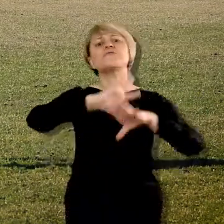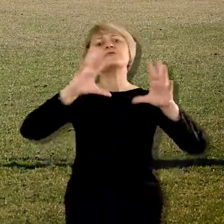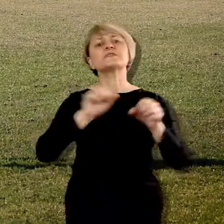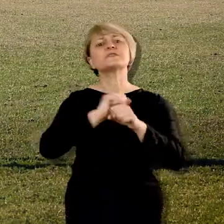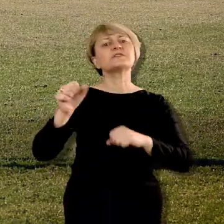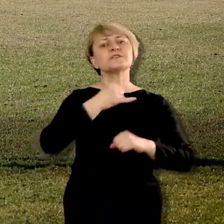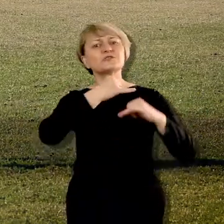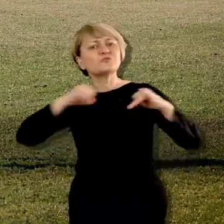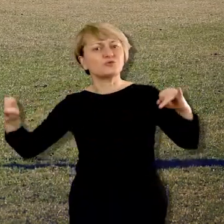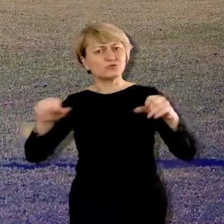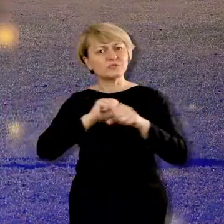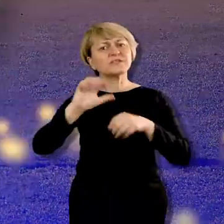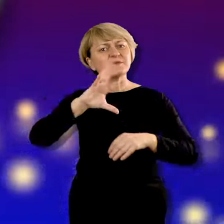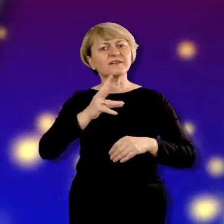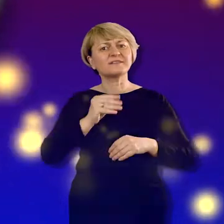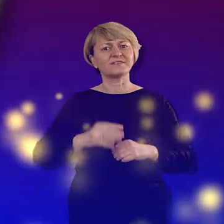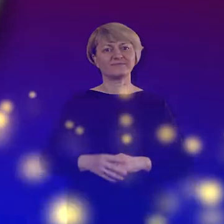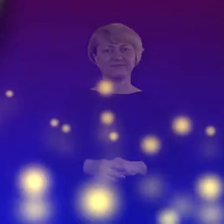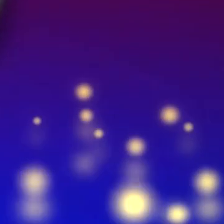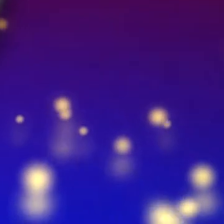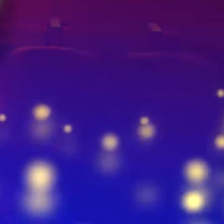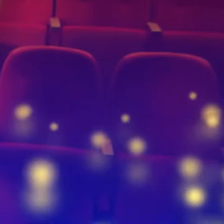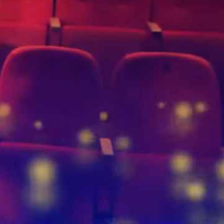Jesteśmy różni i to jest piękne.